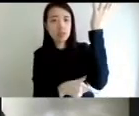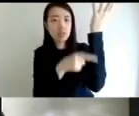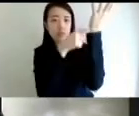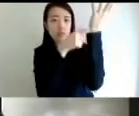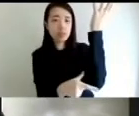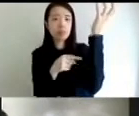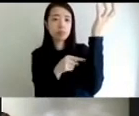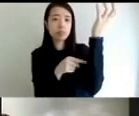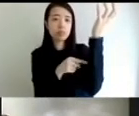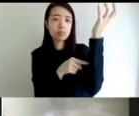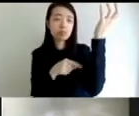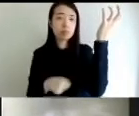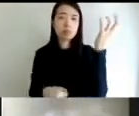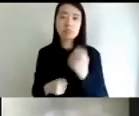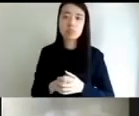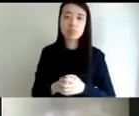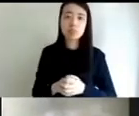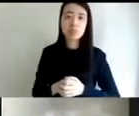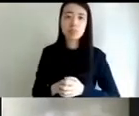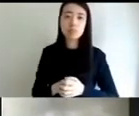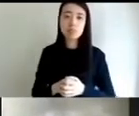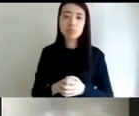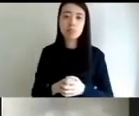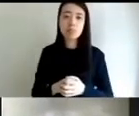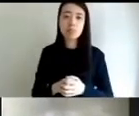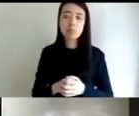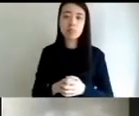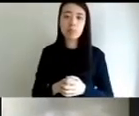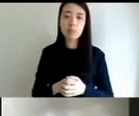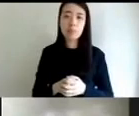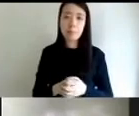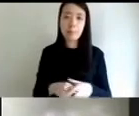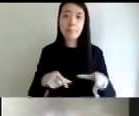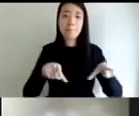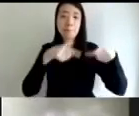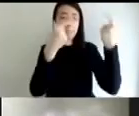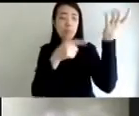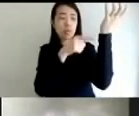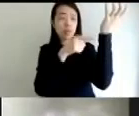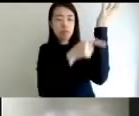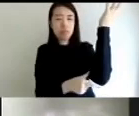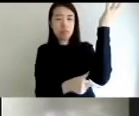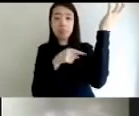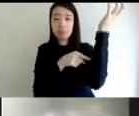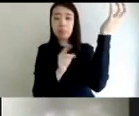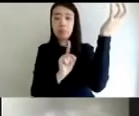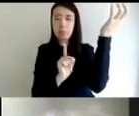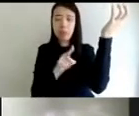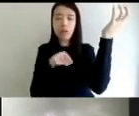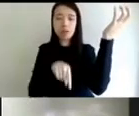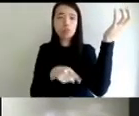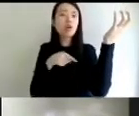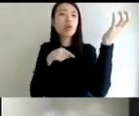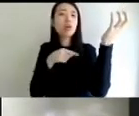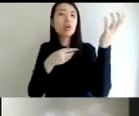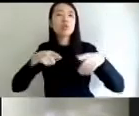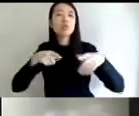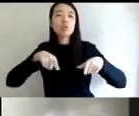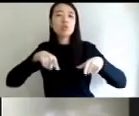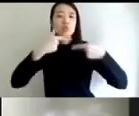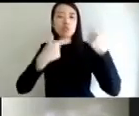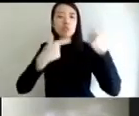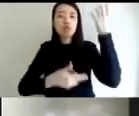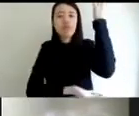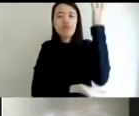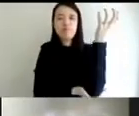啦。咁呢個樹幹咧，就係、是主要就係支撐住呢一棵樹嘅樹